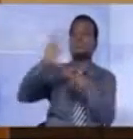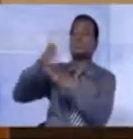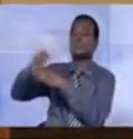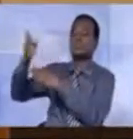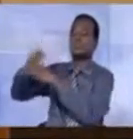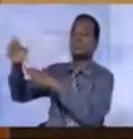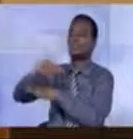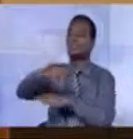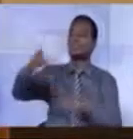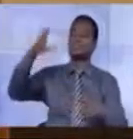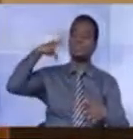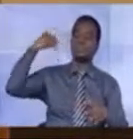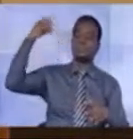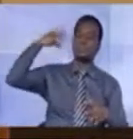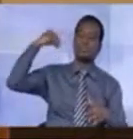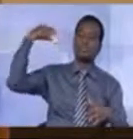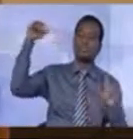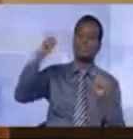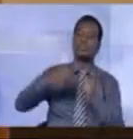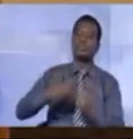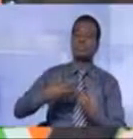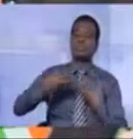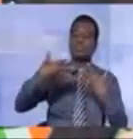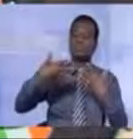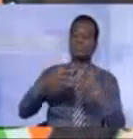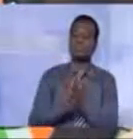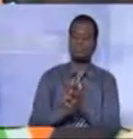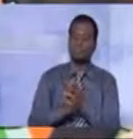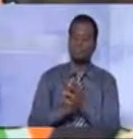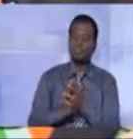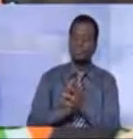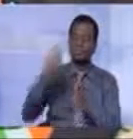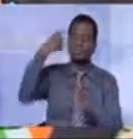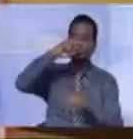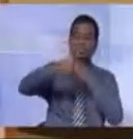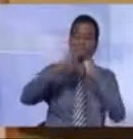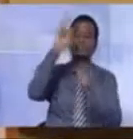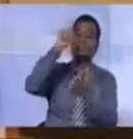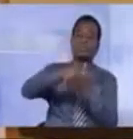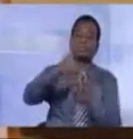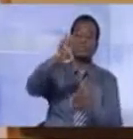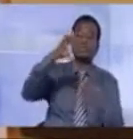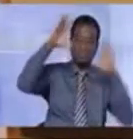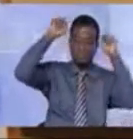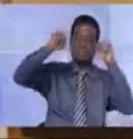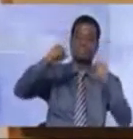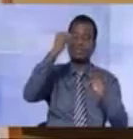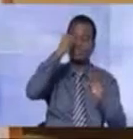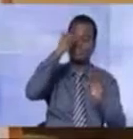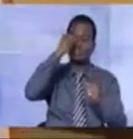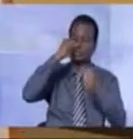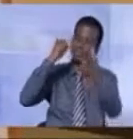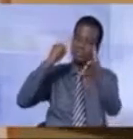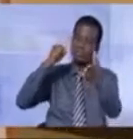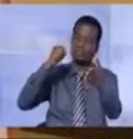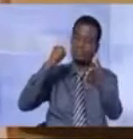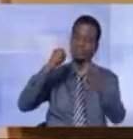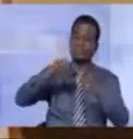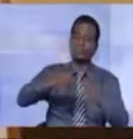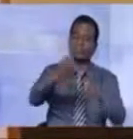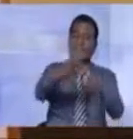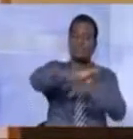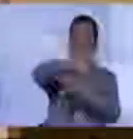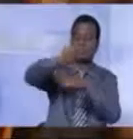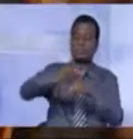partager leurs expériences enrichissantes. Pour 2016, le président du Parlement ivoirien veut